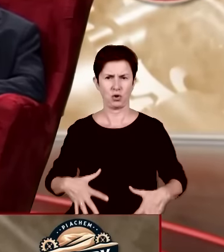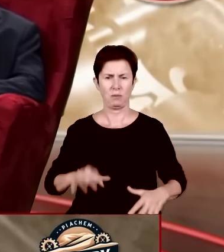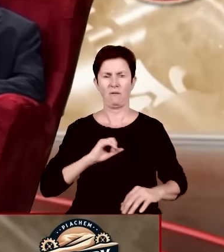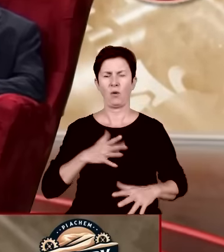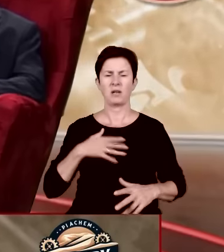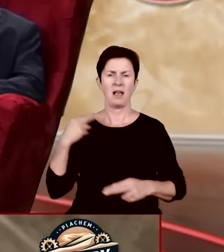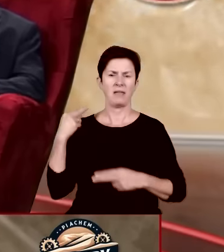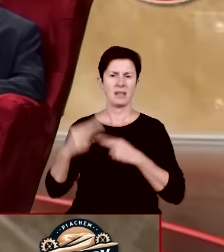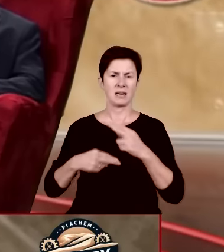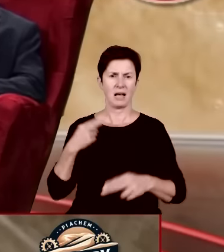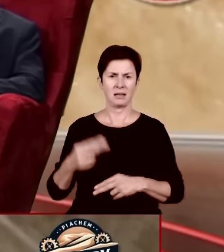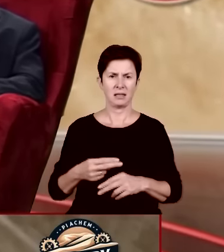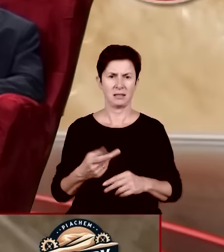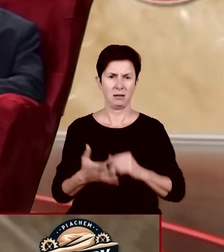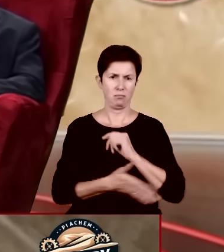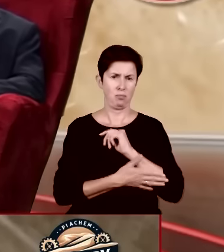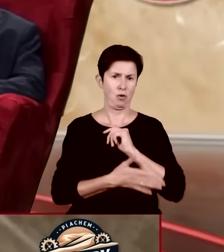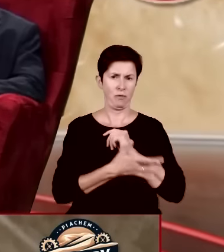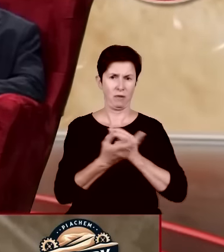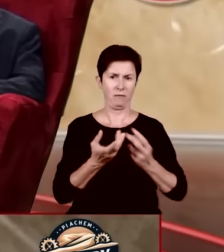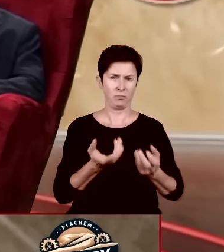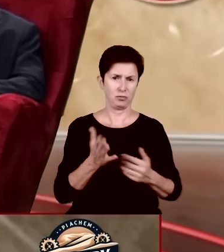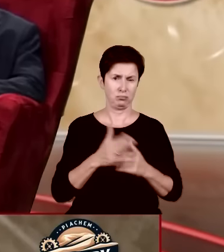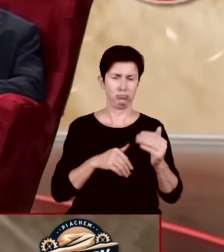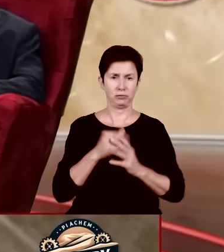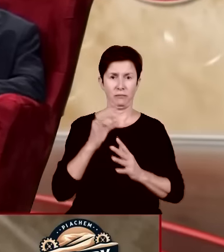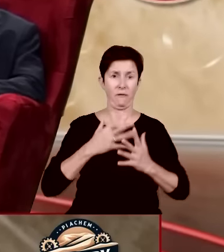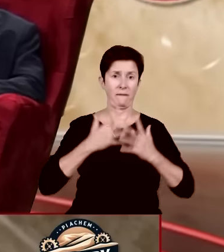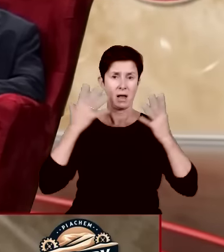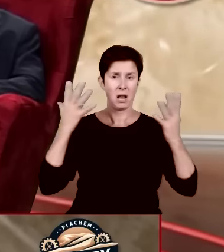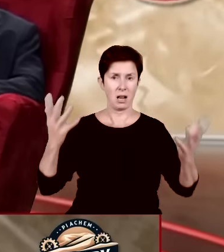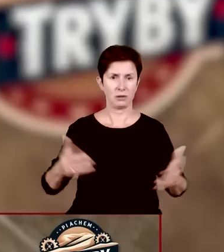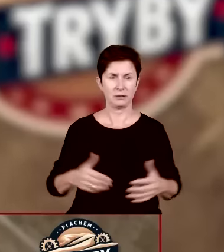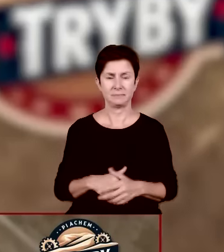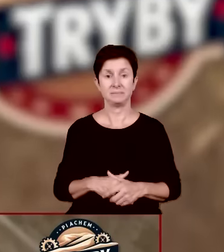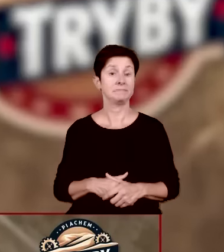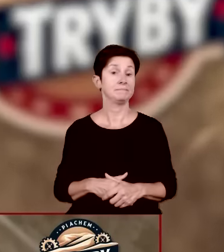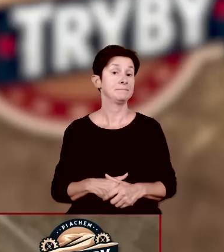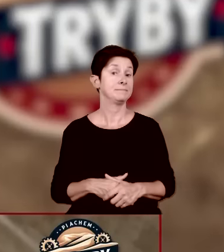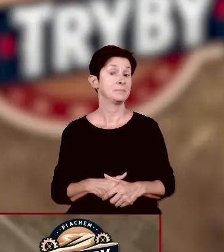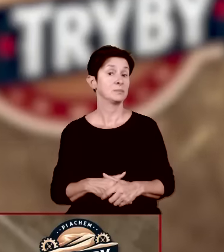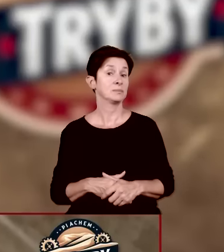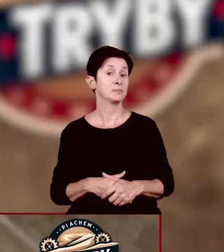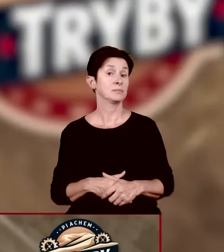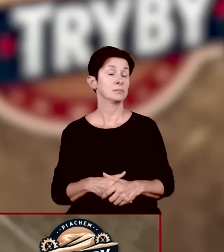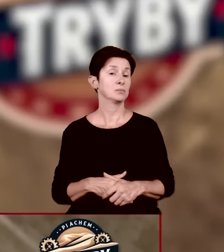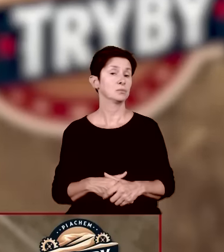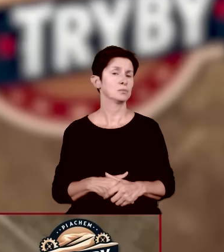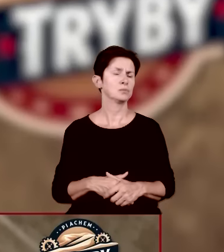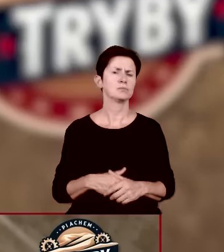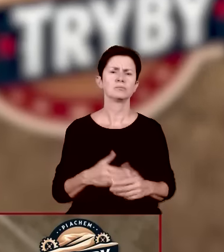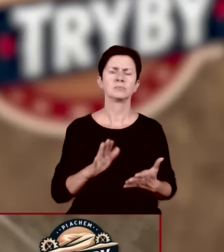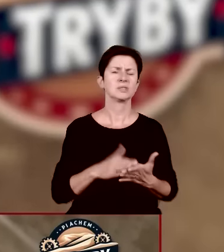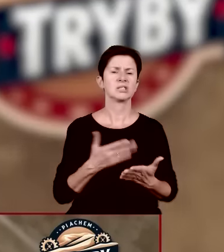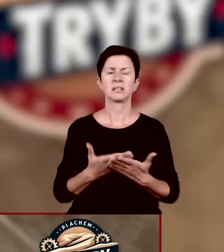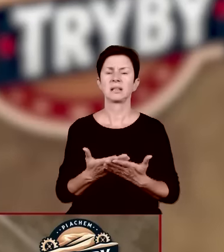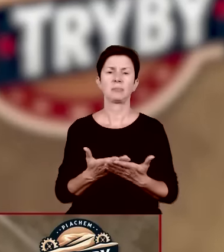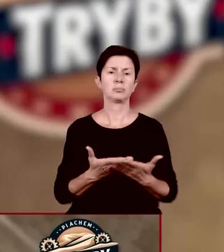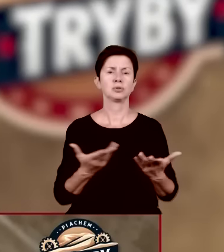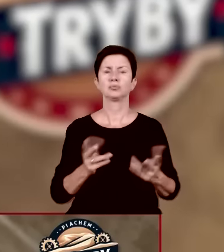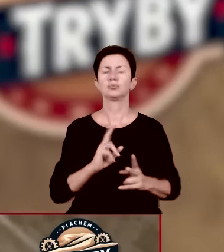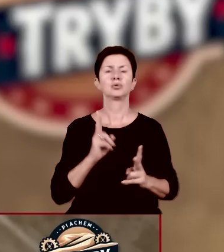która zbudowała własnej twoją wielkość, tak? Kto będzie, przepraszam, w razie czego bronił